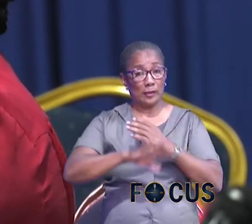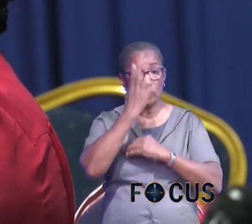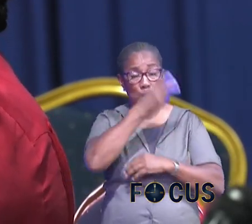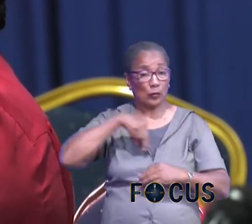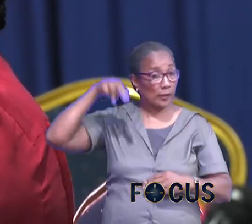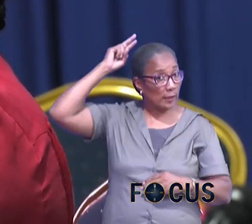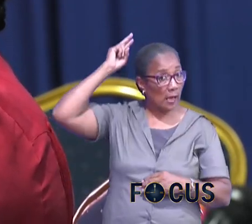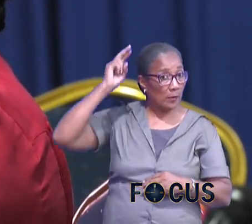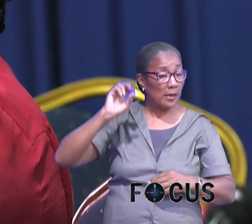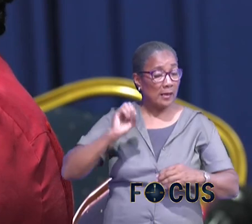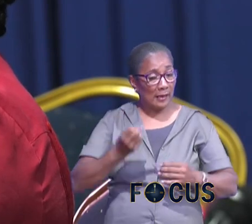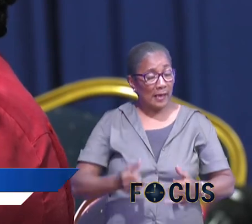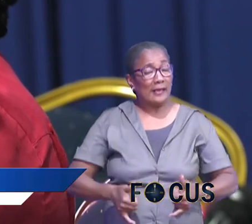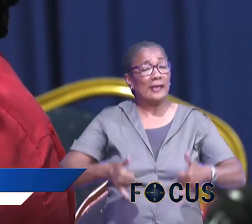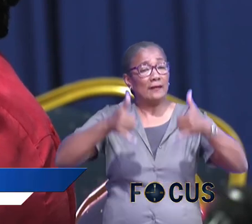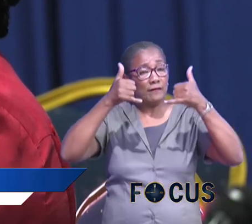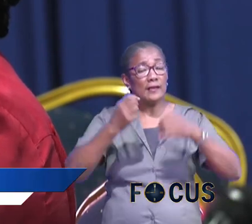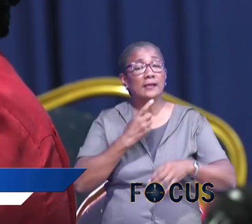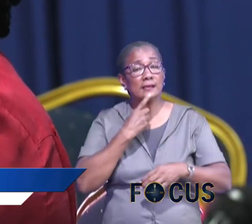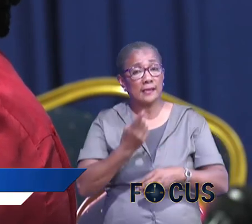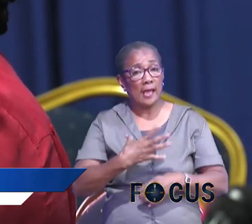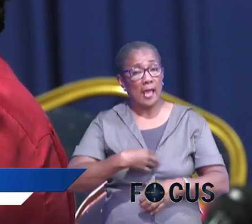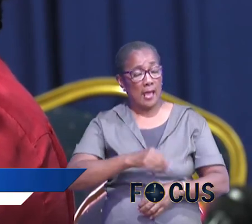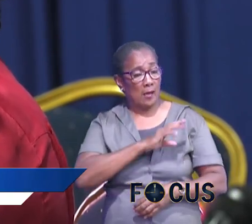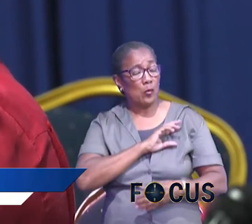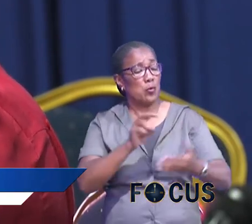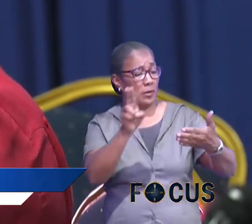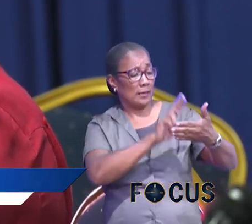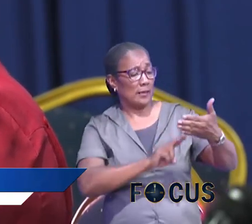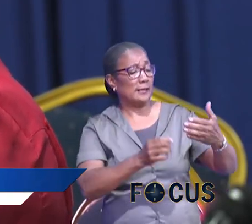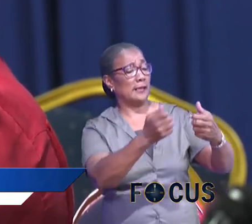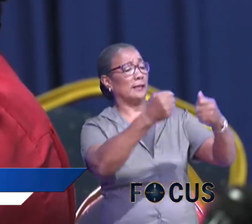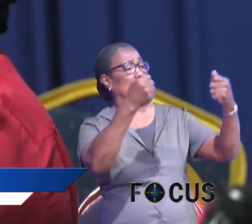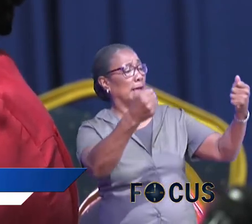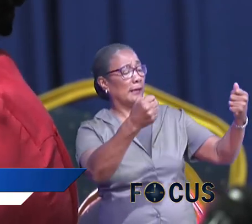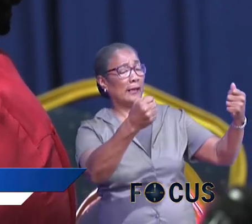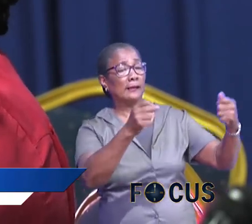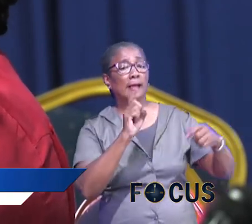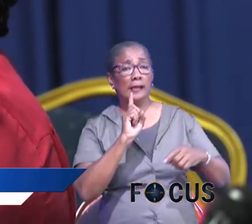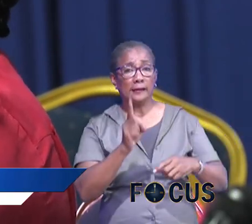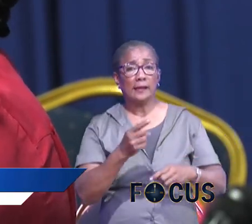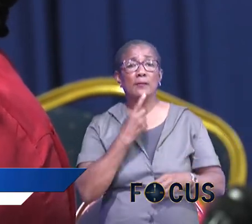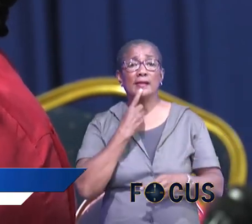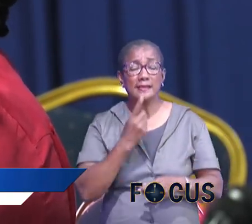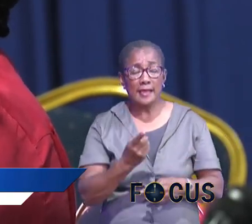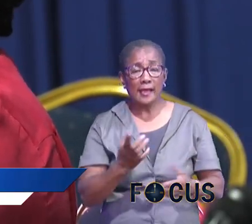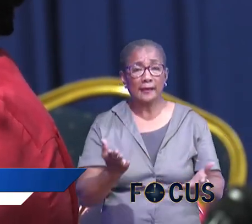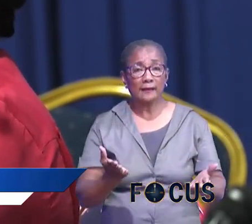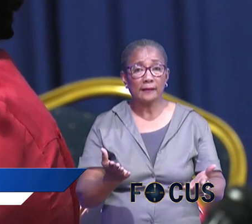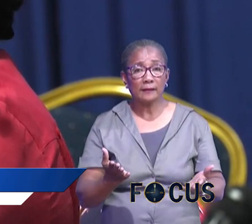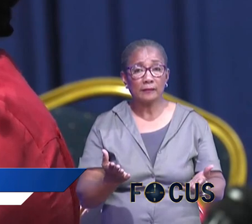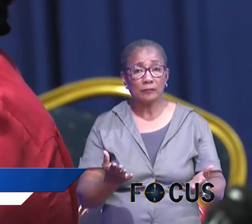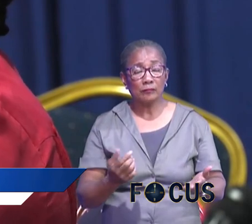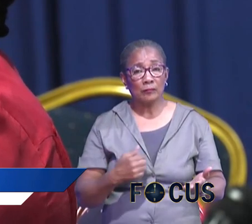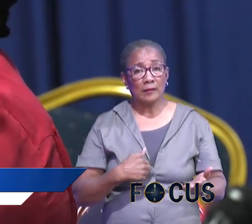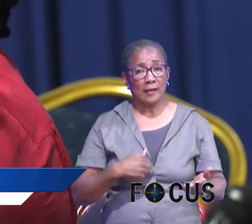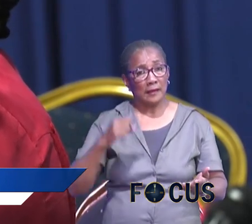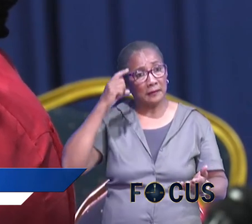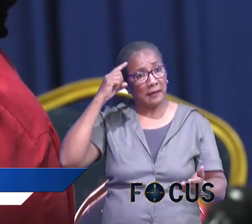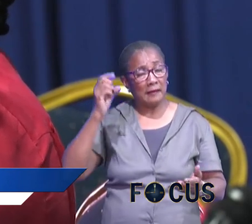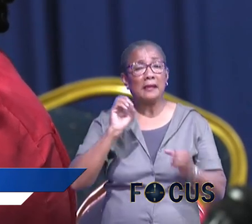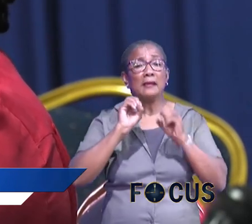Daarover kan veel gezegd worden. Ik heb ook gelezen, ook in de krant, dat men aangeeft van, of zeg maar in